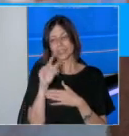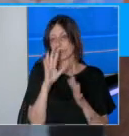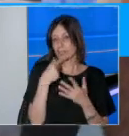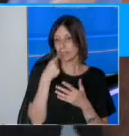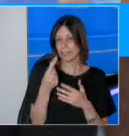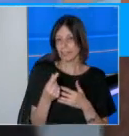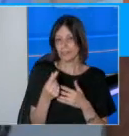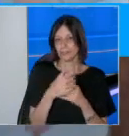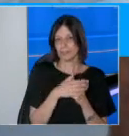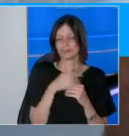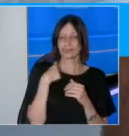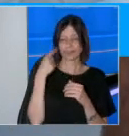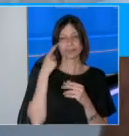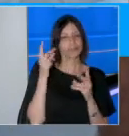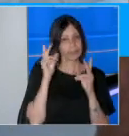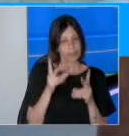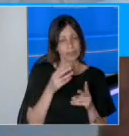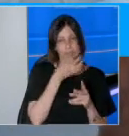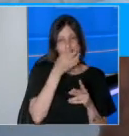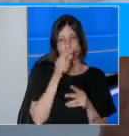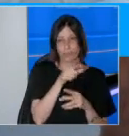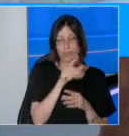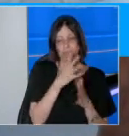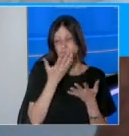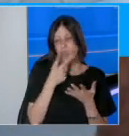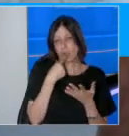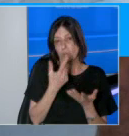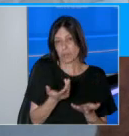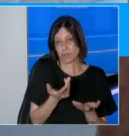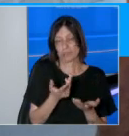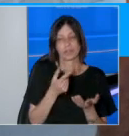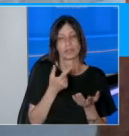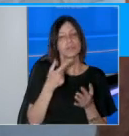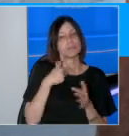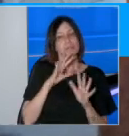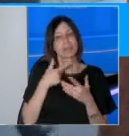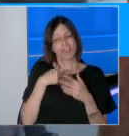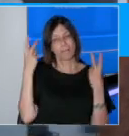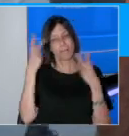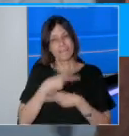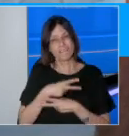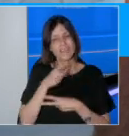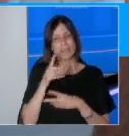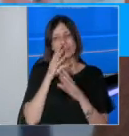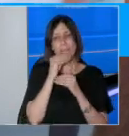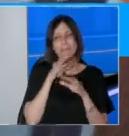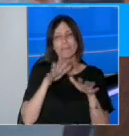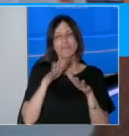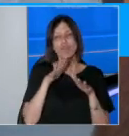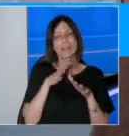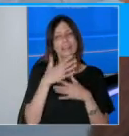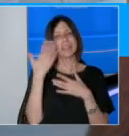אמרה. אני חושב שאפשר לשאול אותה מה היא מתכוונת בזה. ממה שאני מבין, היא מתכוונת לממשלת ימין